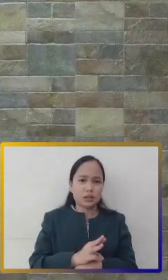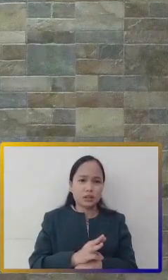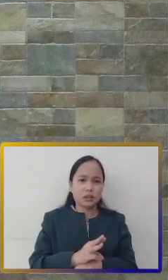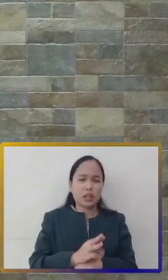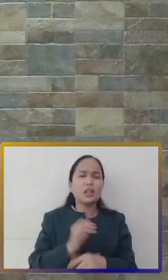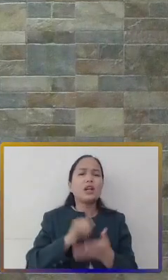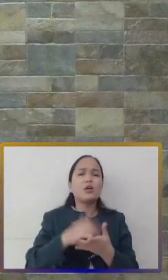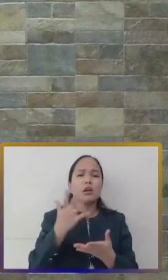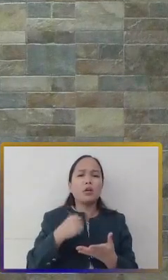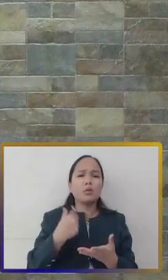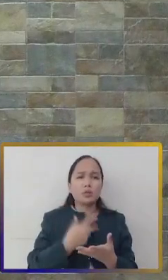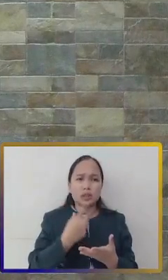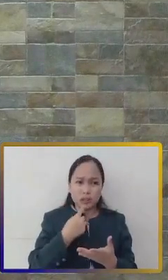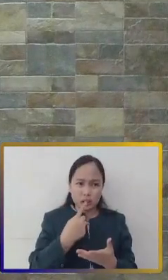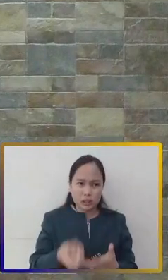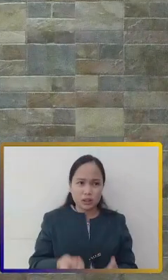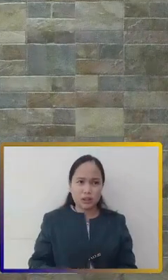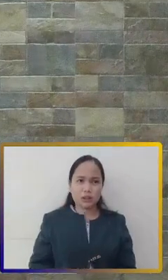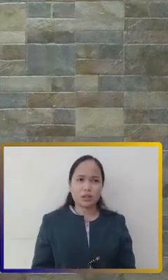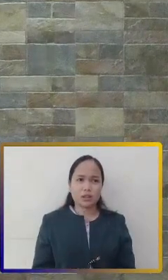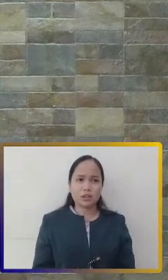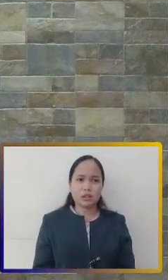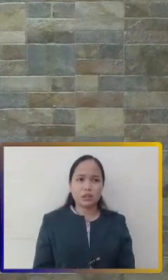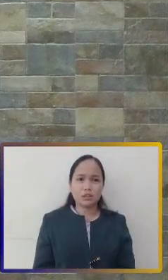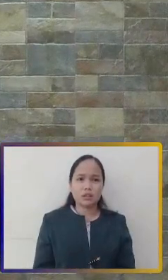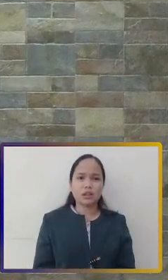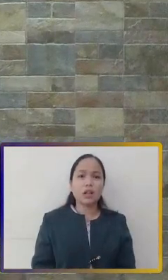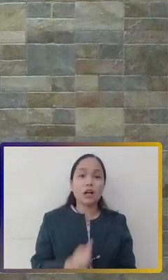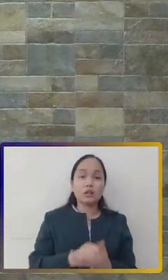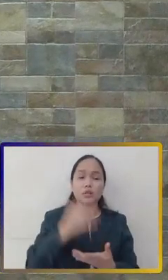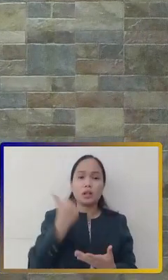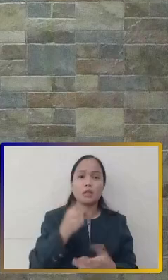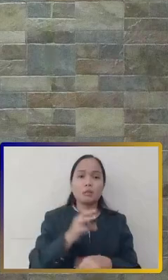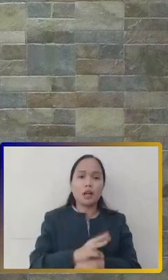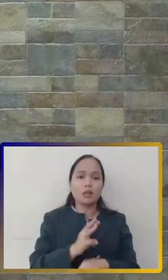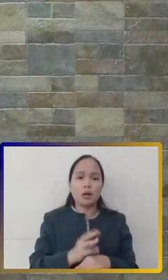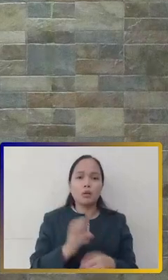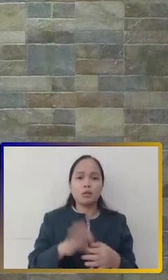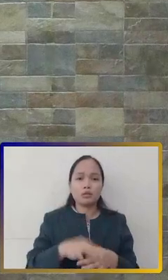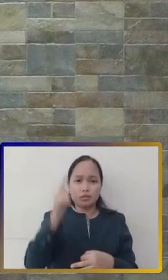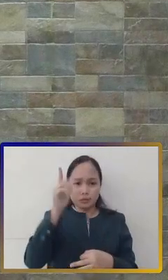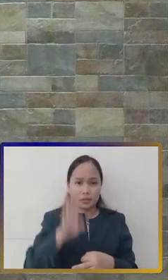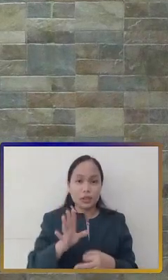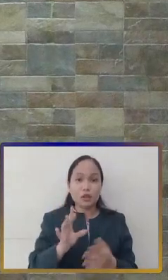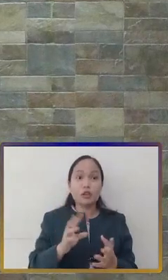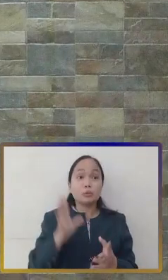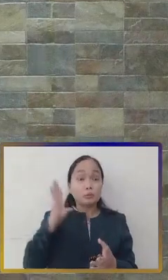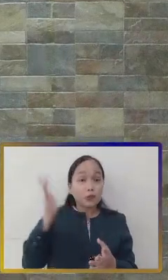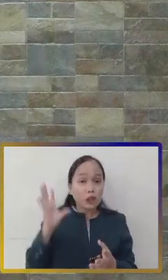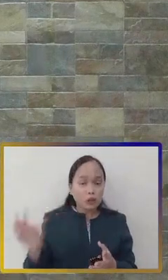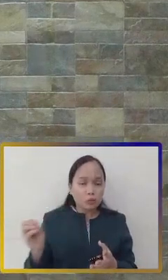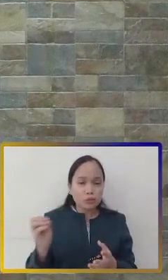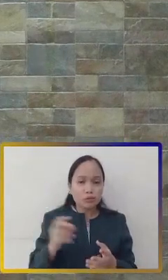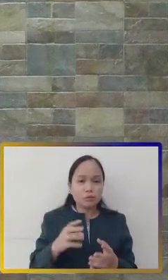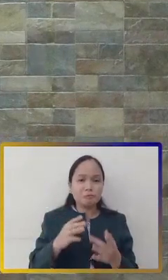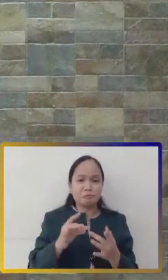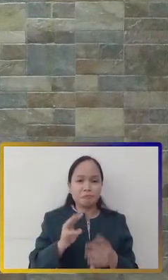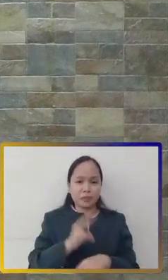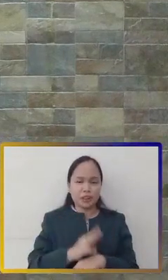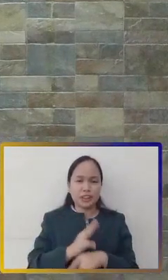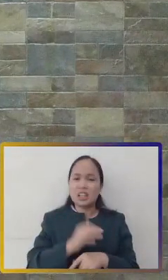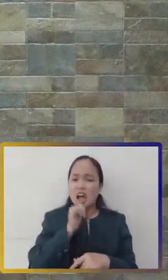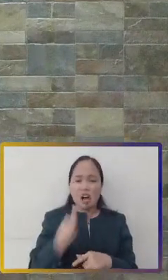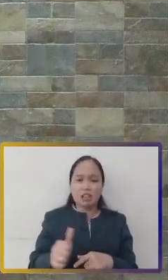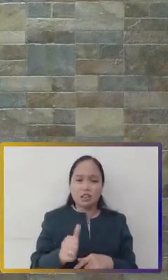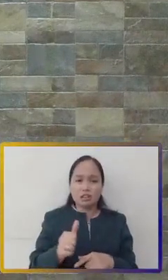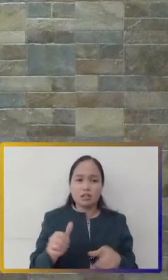kaya ako po sinasabi, that what's make the ministry of God an exceptional ministry. Not of ordinary. Some of